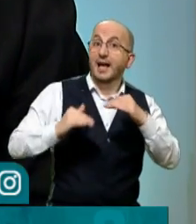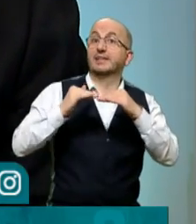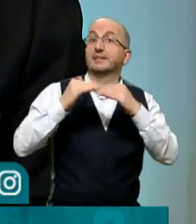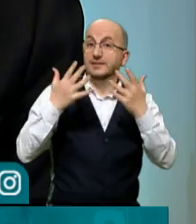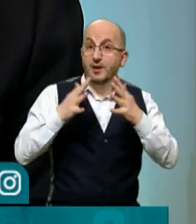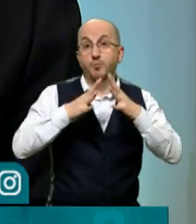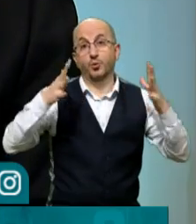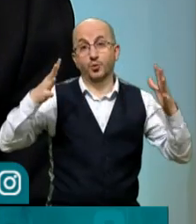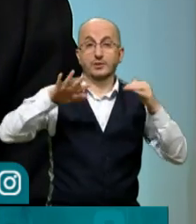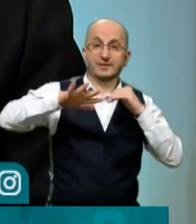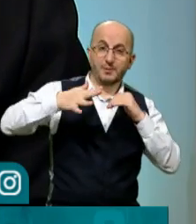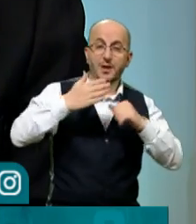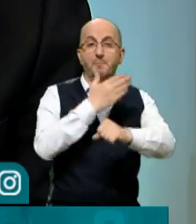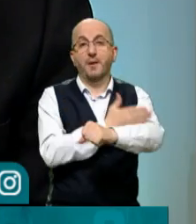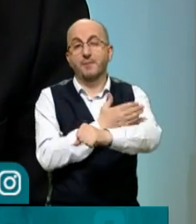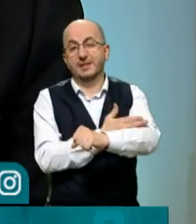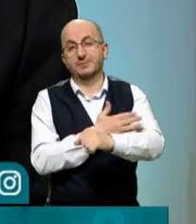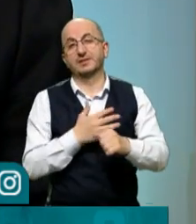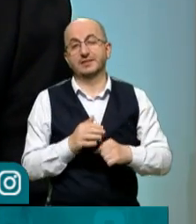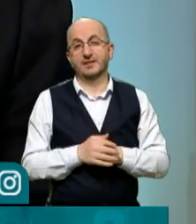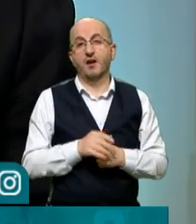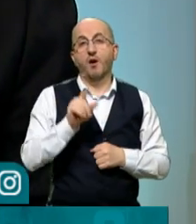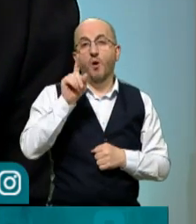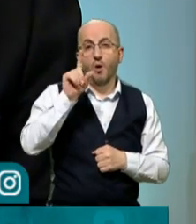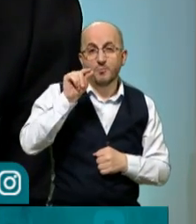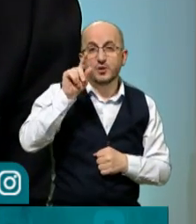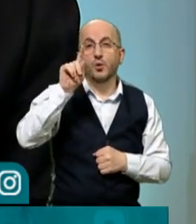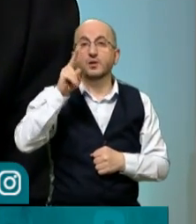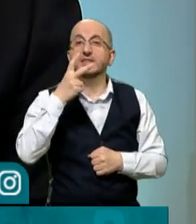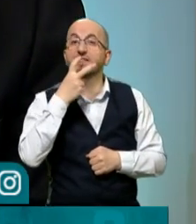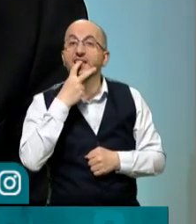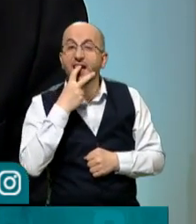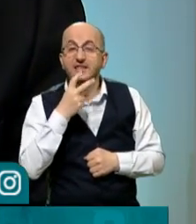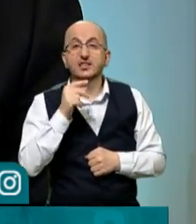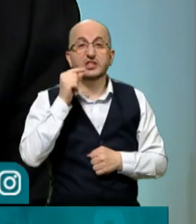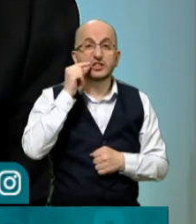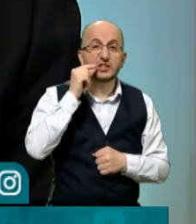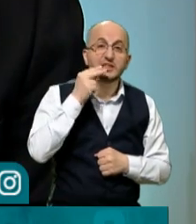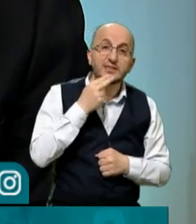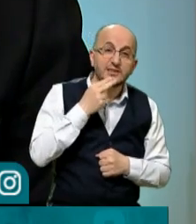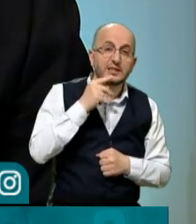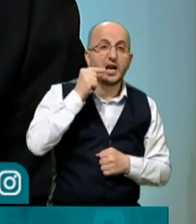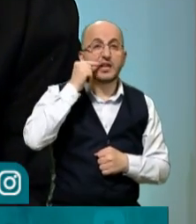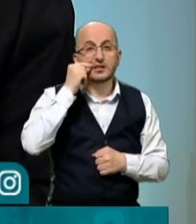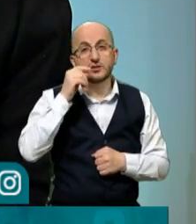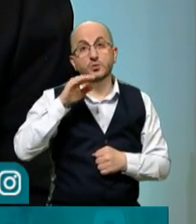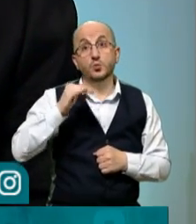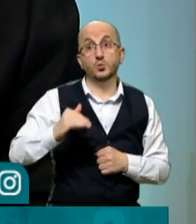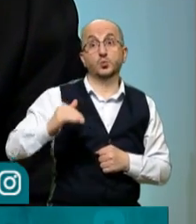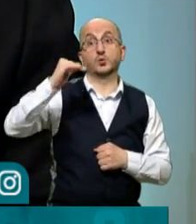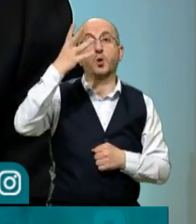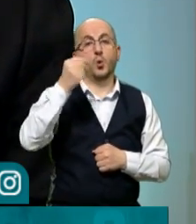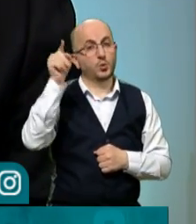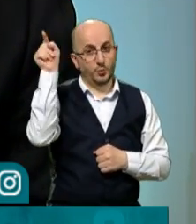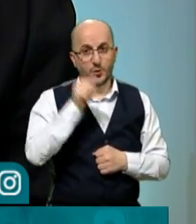büyük ihtimalle memleketimizde, çünkü 11-12 yaş kız çocuklarında ve erkek çocuklarında buluğa erme ihtimalinin çok yüksek olduğu